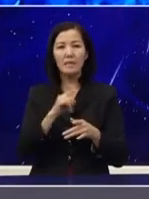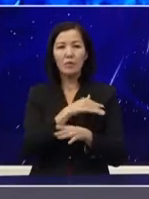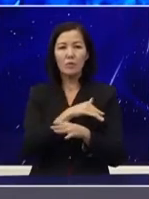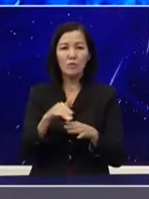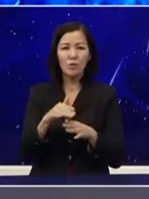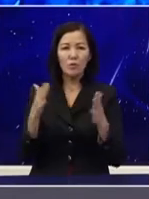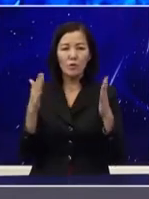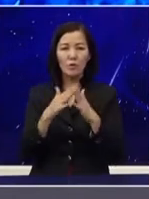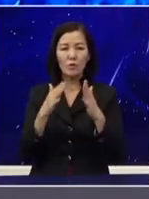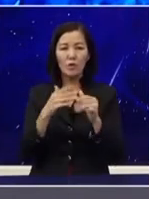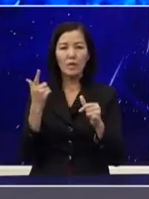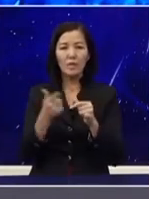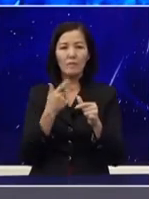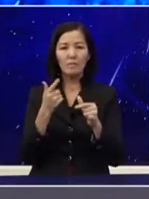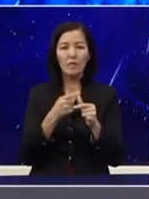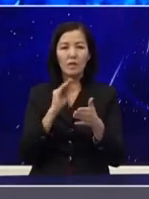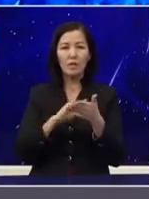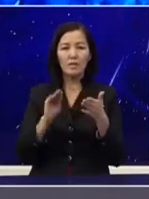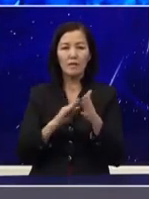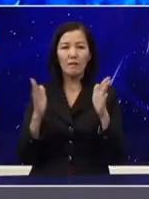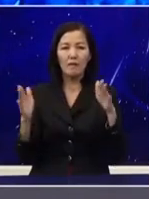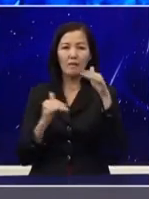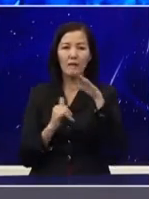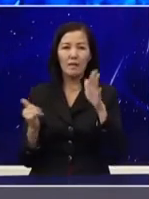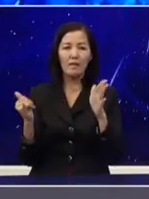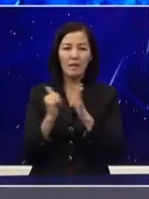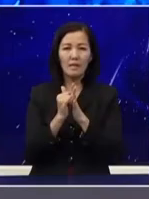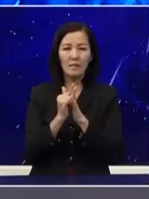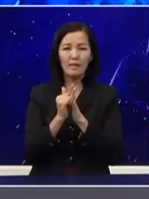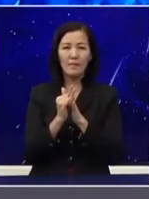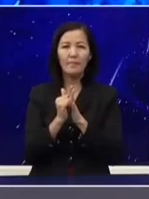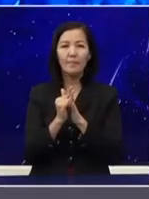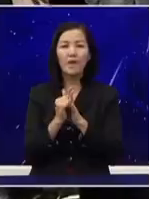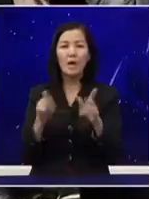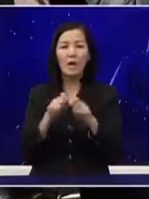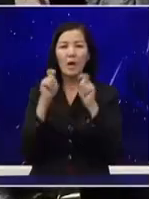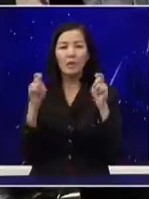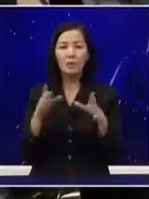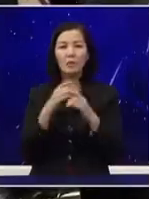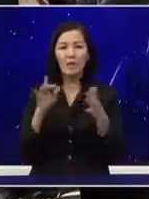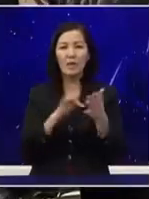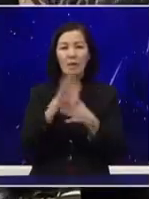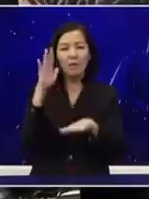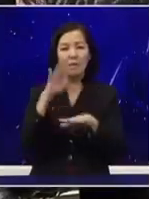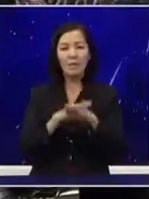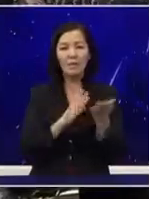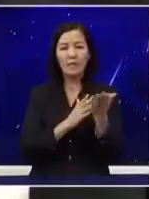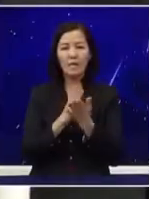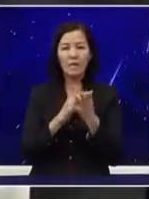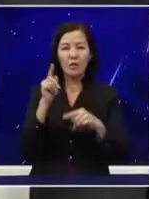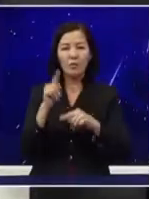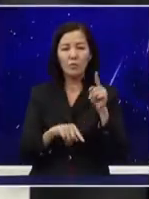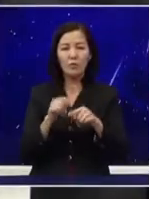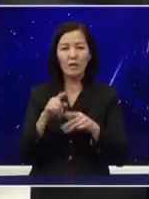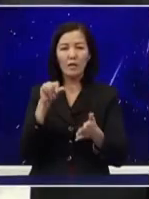бойындағы үйге есімдері жазылған тақталар ілінді. Ер есімдері ұлықталды. Ашылу салтанатына шаһар басшылары мен ардагерлер